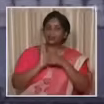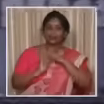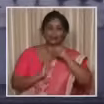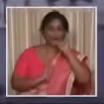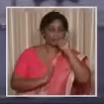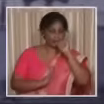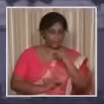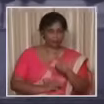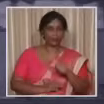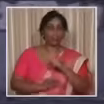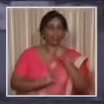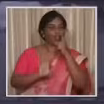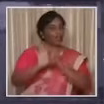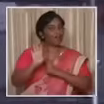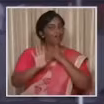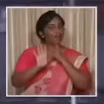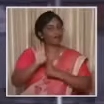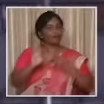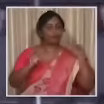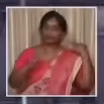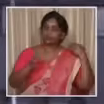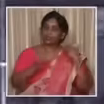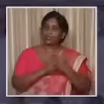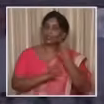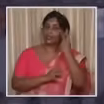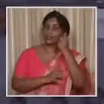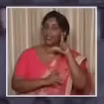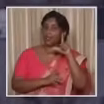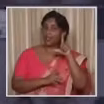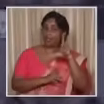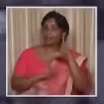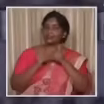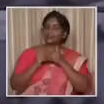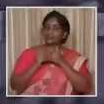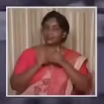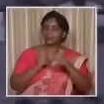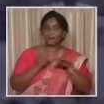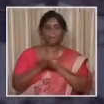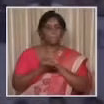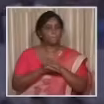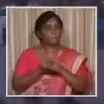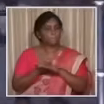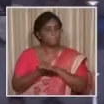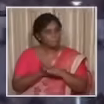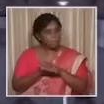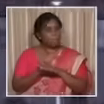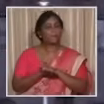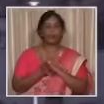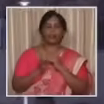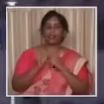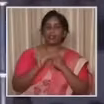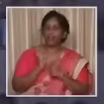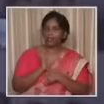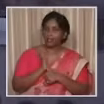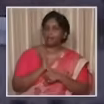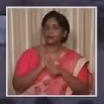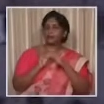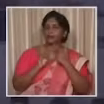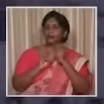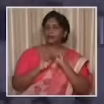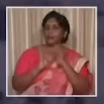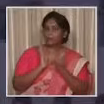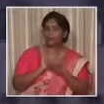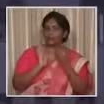වශයෙන්ම වසර ගණනාවක් තිස්සේ 2007 ඉඳලම පැහැදිලි අනපනත් ඉදිරිපත්